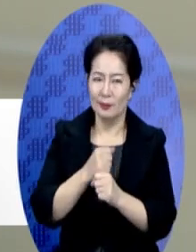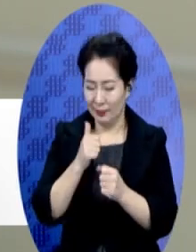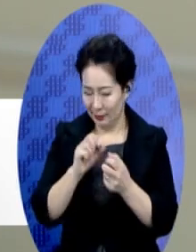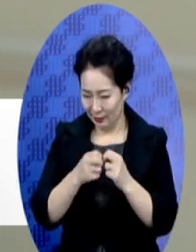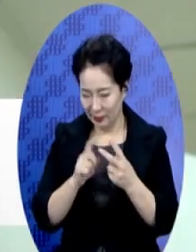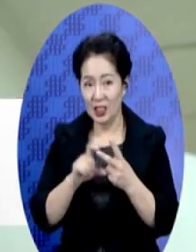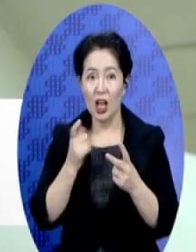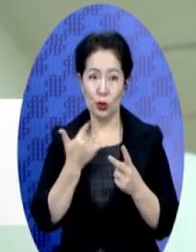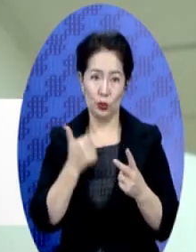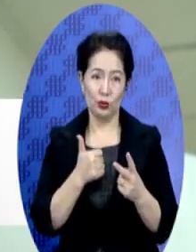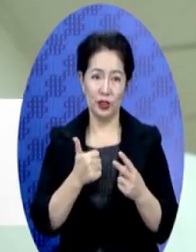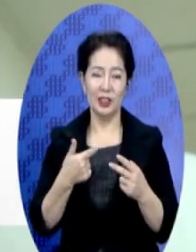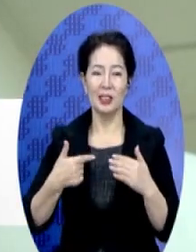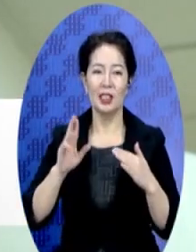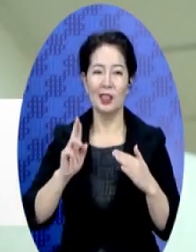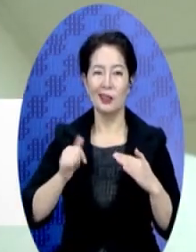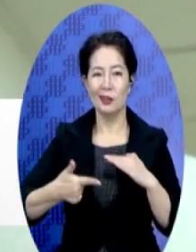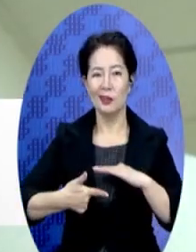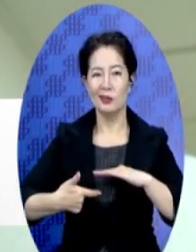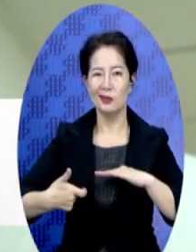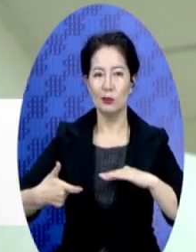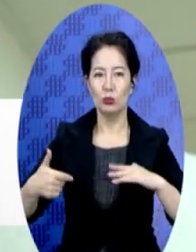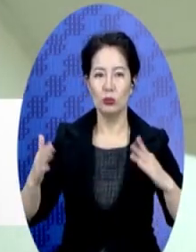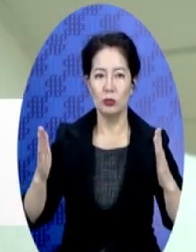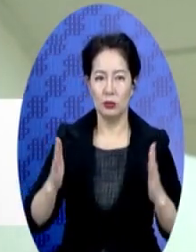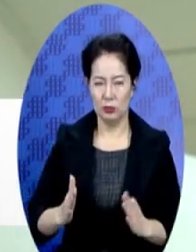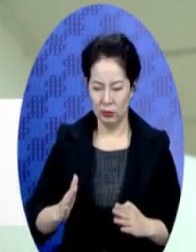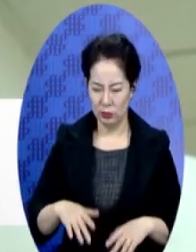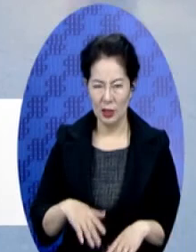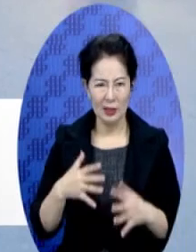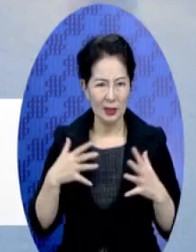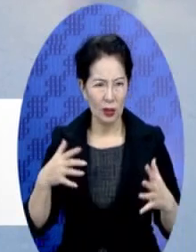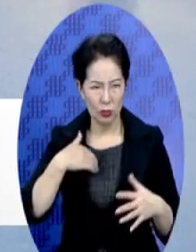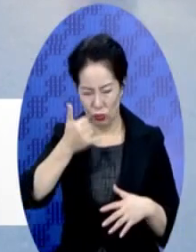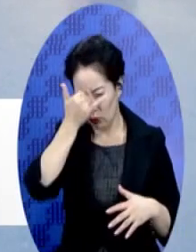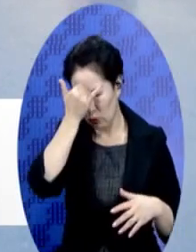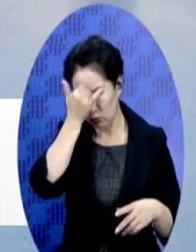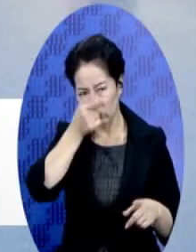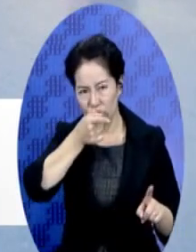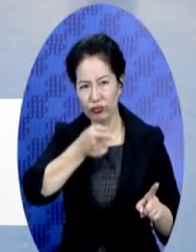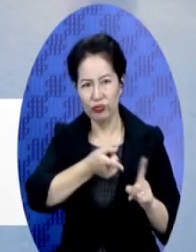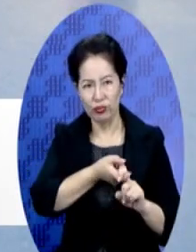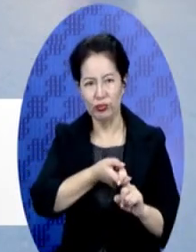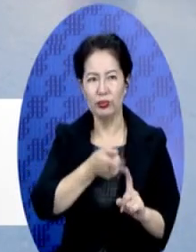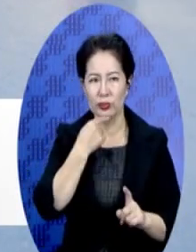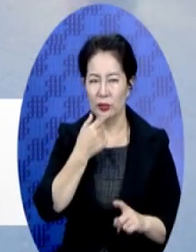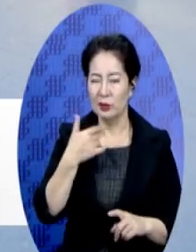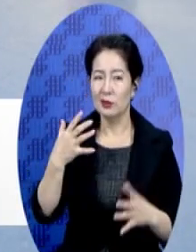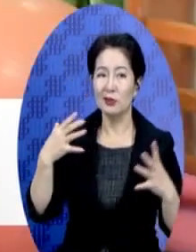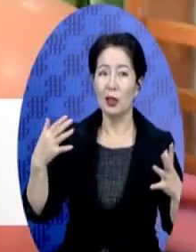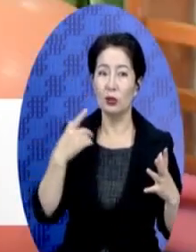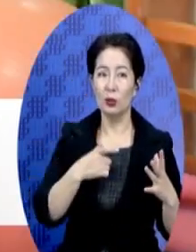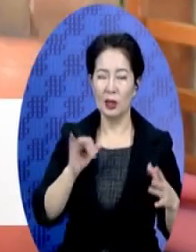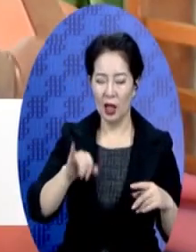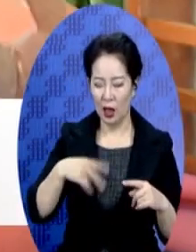чинь хасалт болдог. Таргалалт нь хувь хүний ухамсартай шууд холбоотой байдаг гэдгийг эмчнэр хэлж байна. Таргалтай хүмүүс илүүдэл